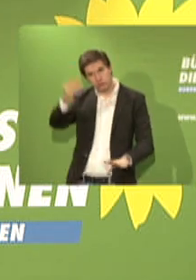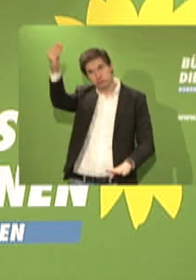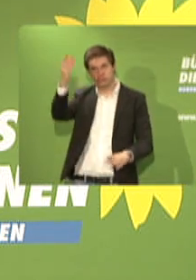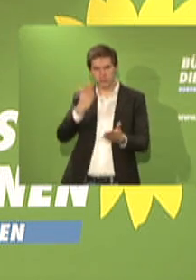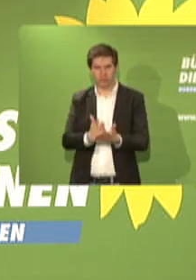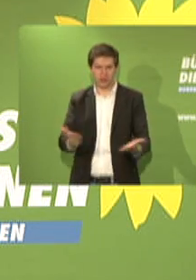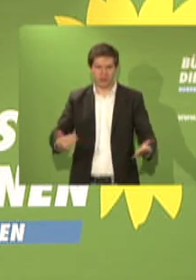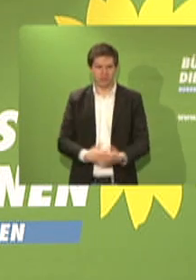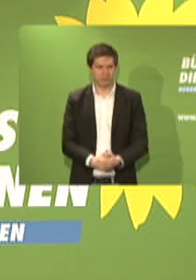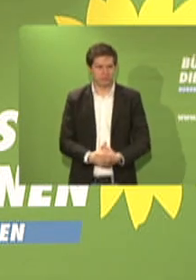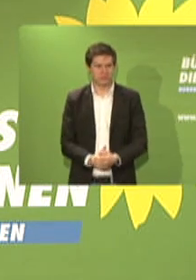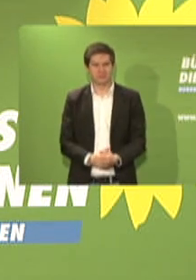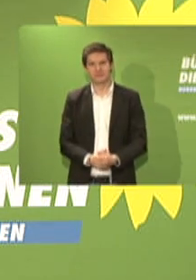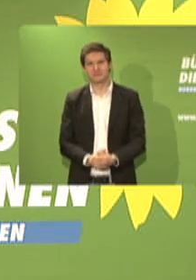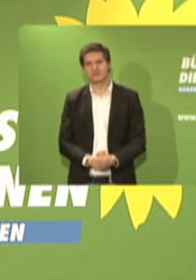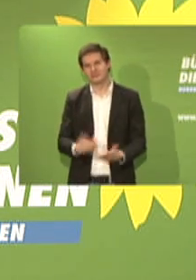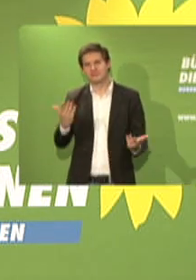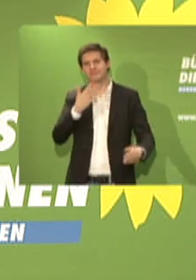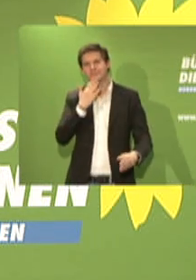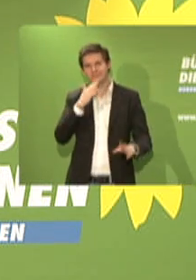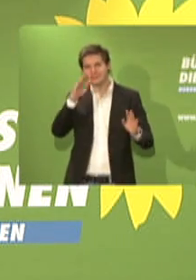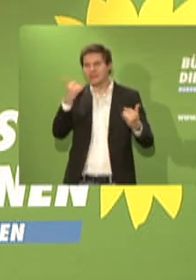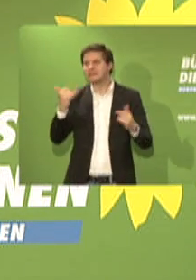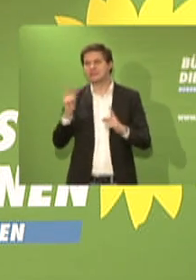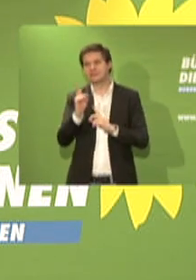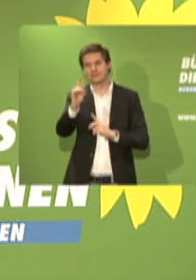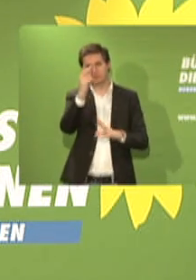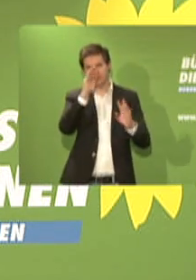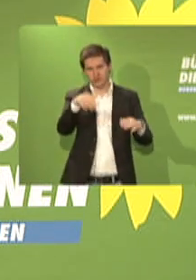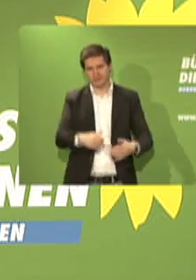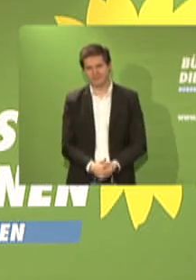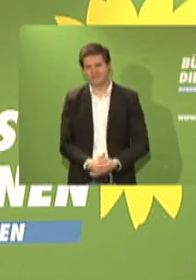Oh ja, das sind noch viele. Da gehen wir einfach noch durch die Reihen.